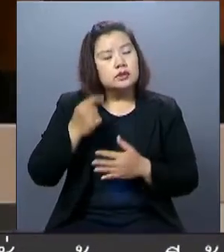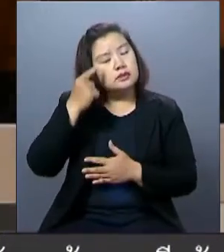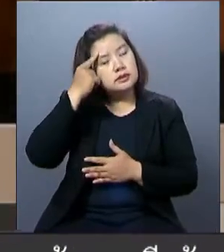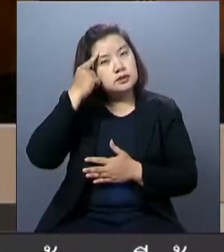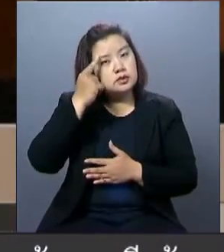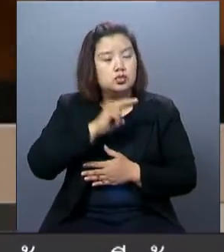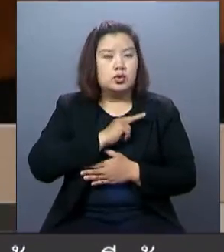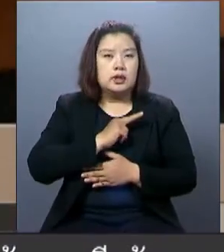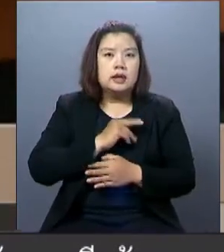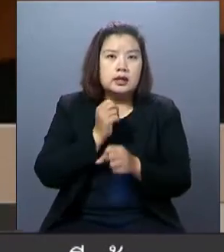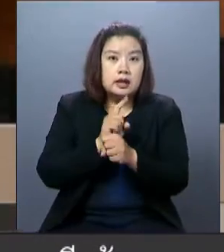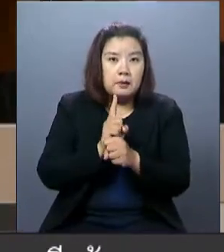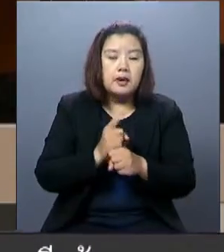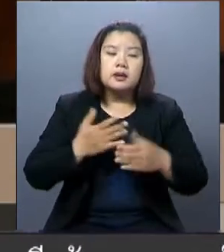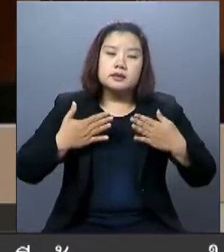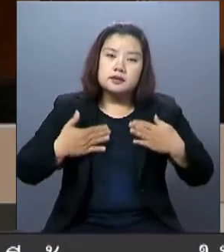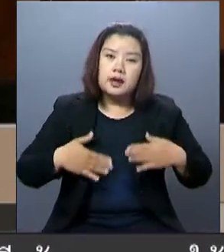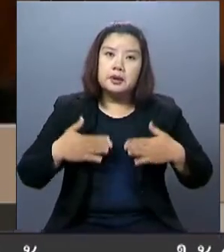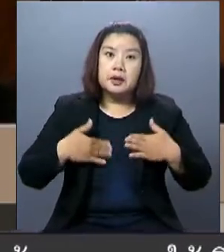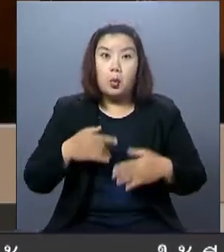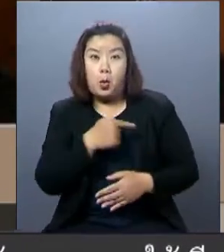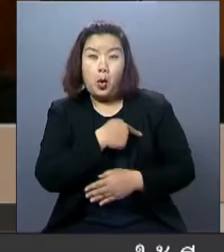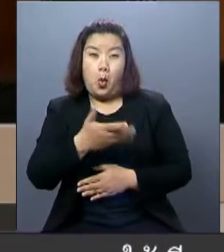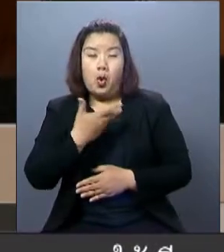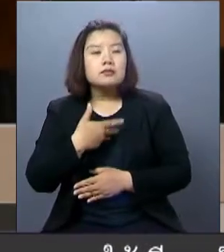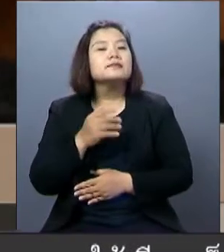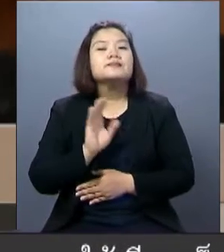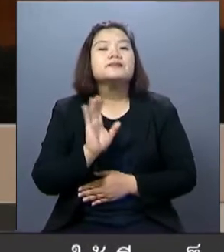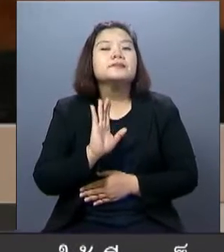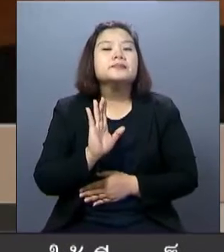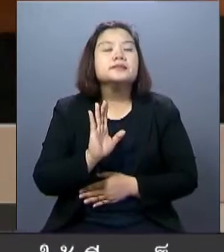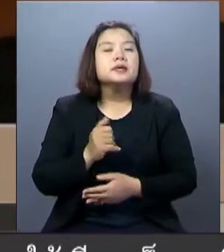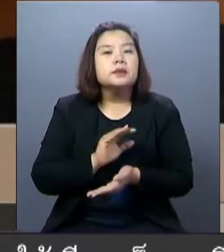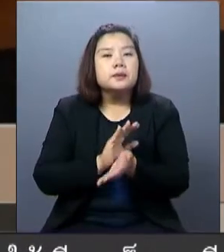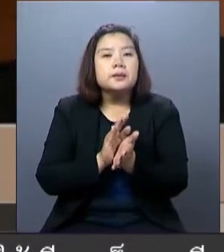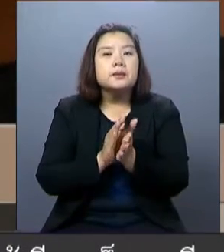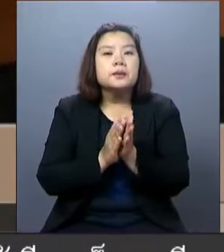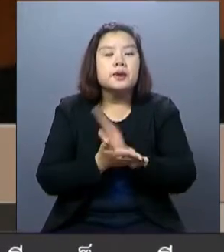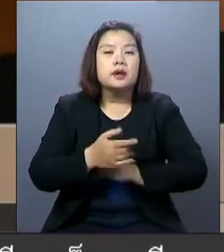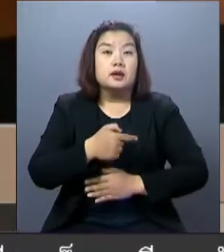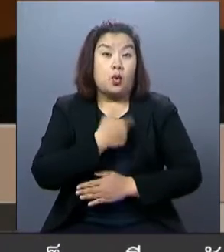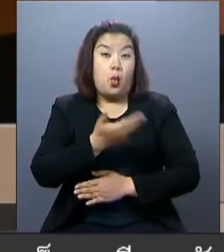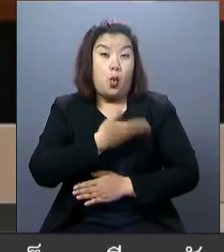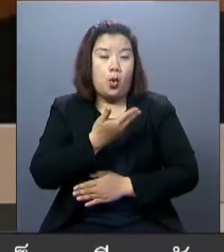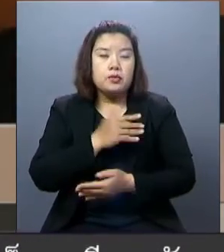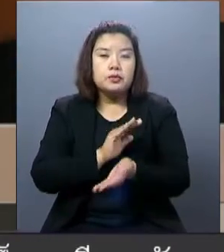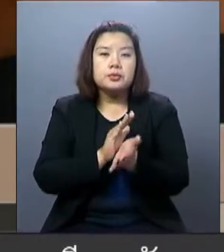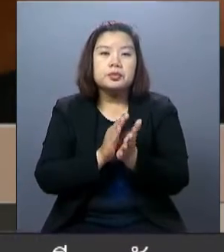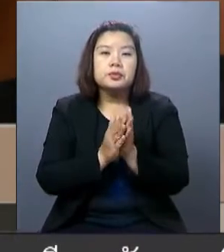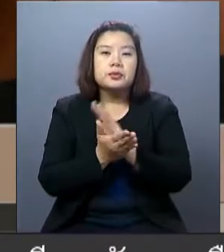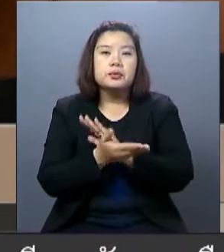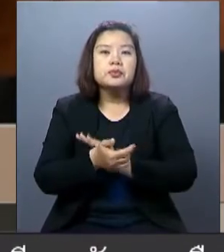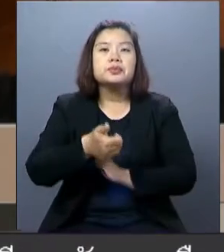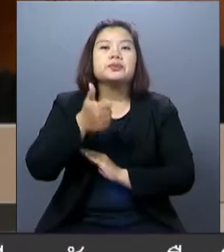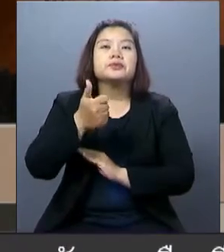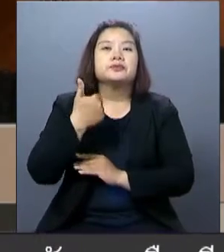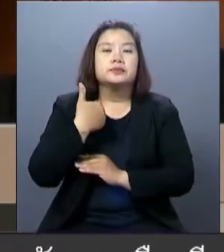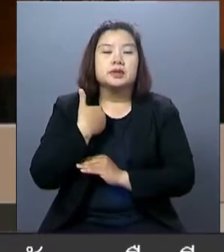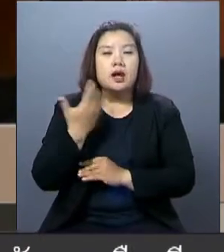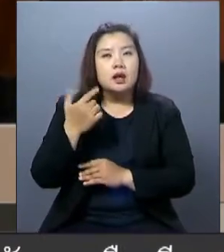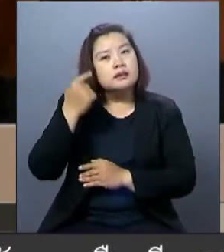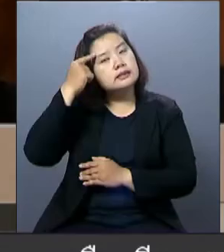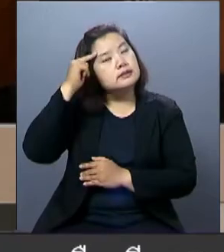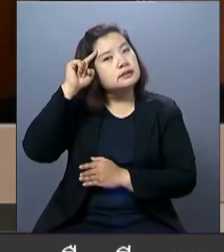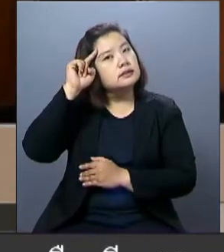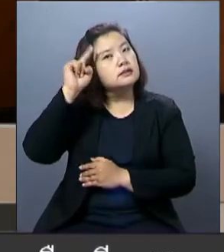คือมันจะผีผามไม่ได้ละจะช่วยให้เรากัดเกลาจิตใจเราเหมือนแบบเรากั้นปั้นพระเลยคือใจ